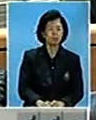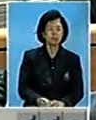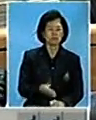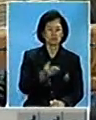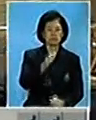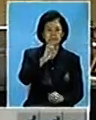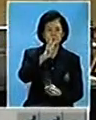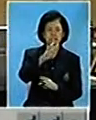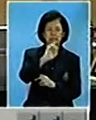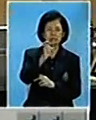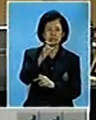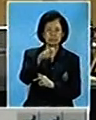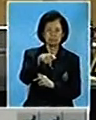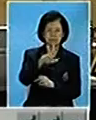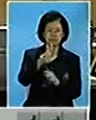ภูแถลงนะครับเชิญนะ